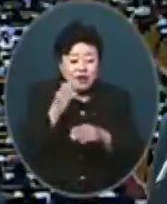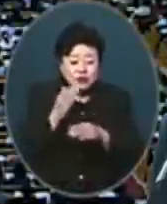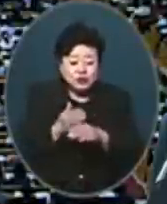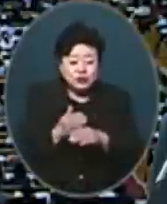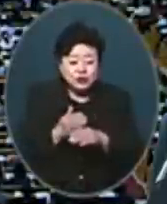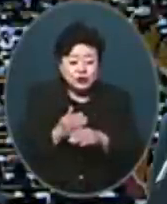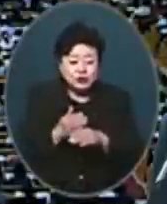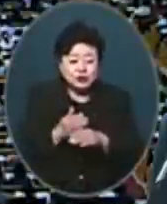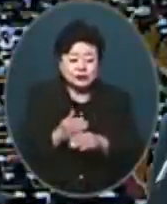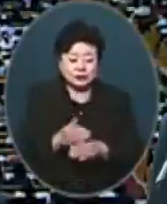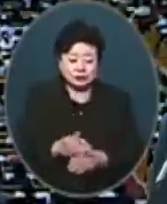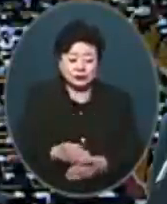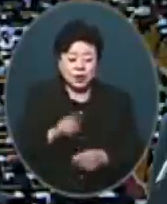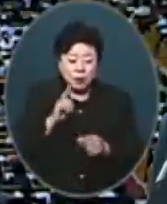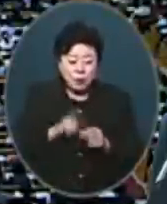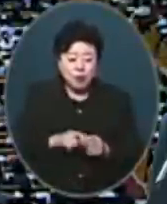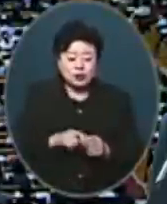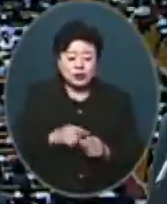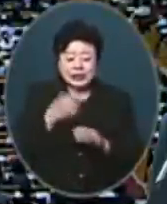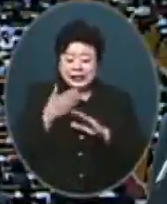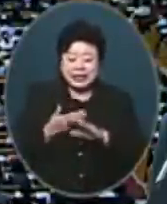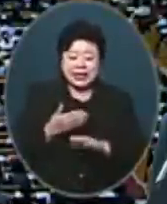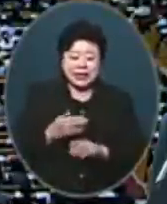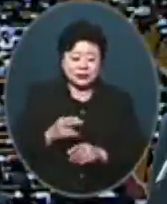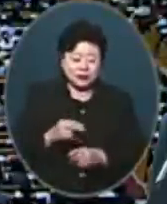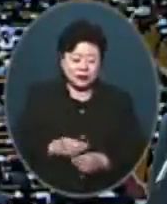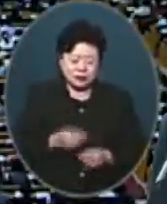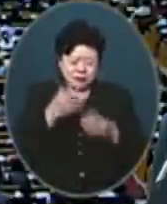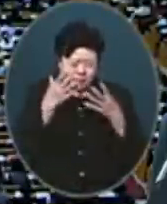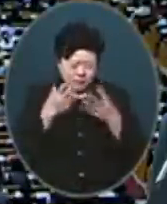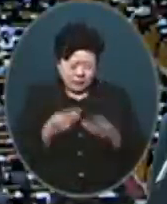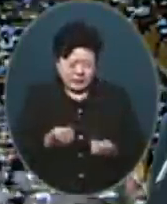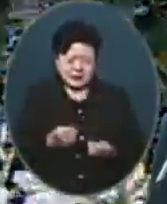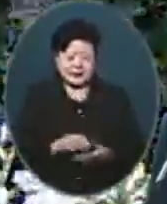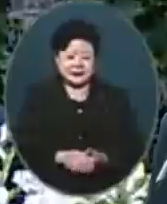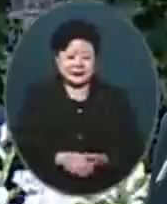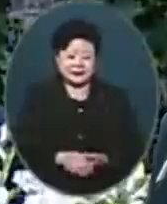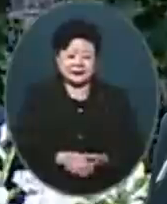중심과 목적이 달라지고 굉장한